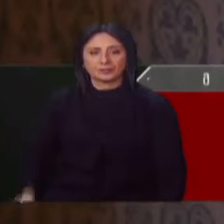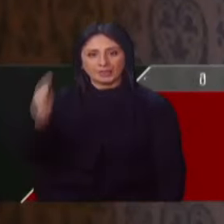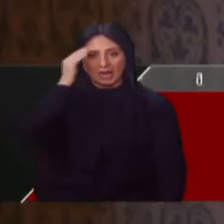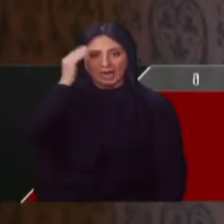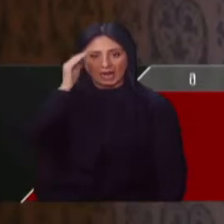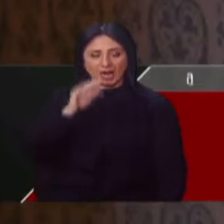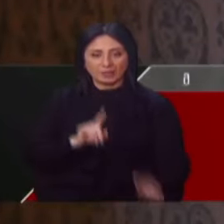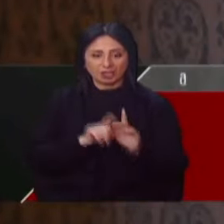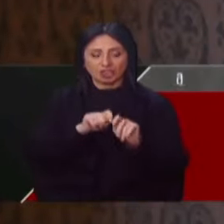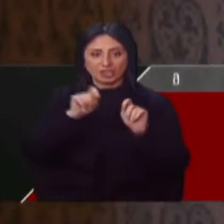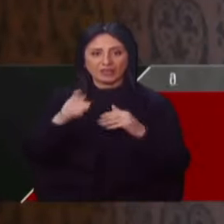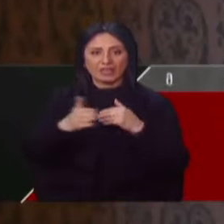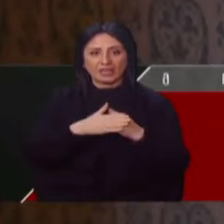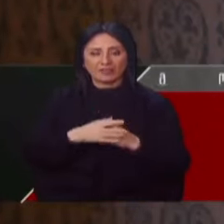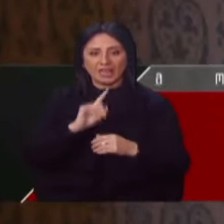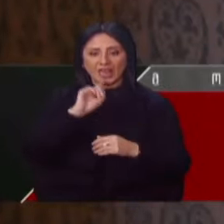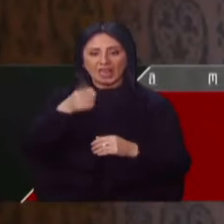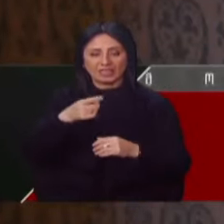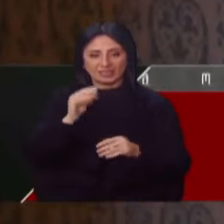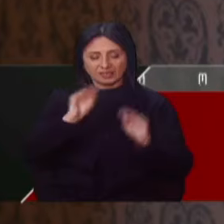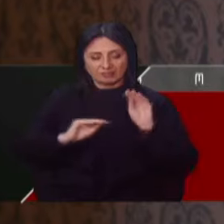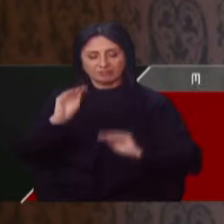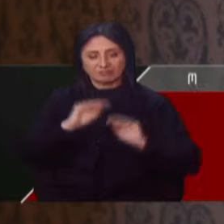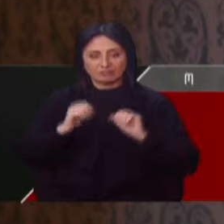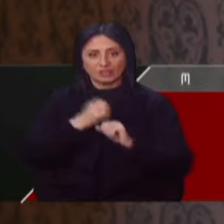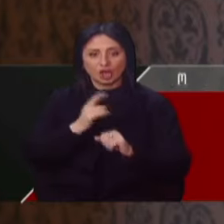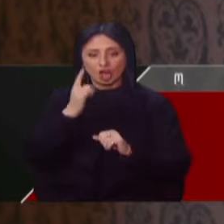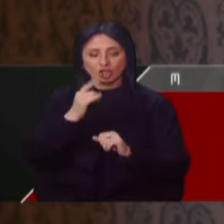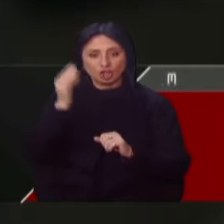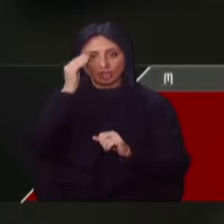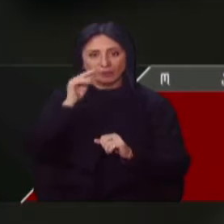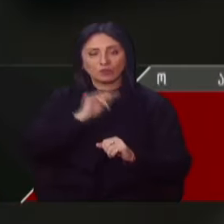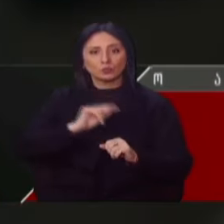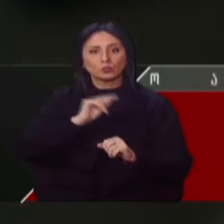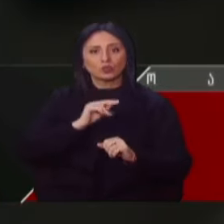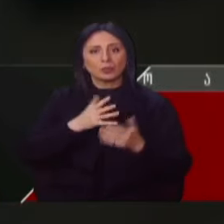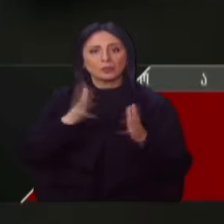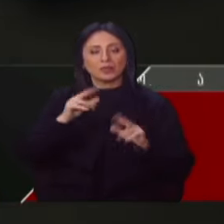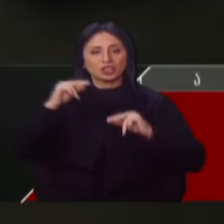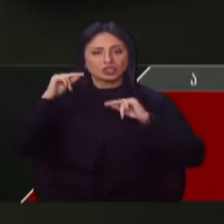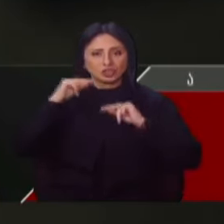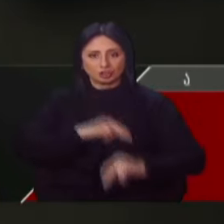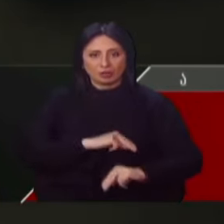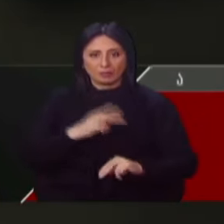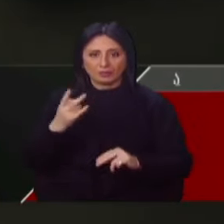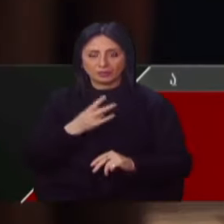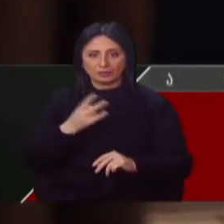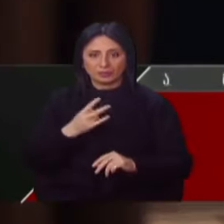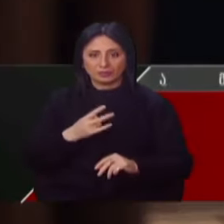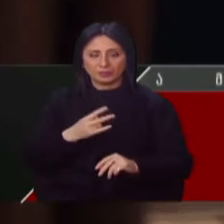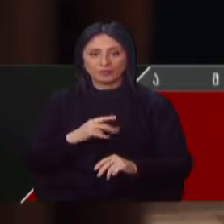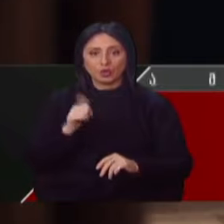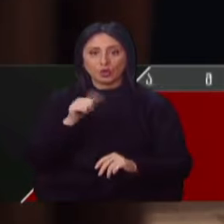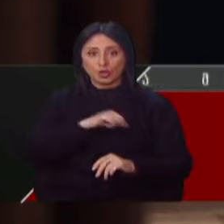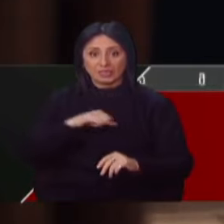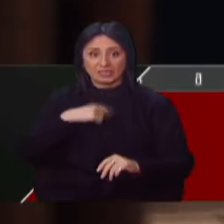Animații se acumulă de dâh, lovit ertițele de aștept de tradgan. Toginul animației de mușcău bămetat, schromat evadi procese agmocinda.